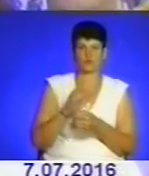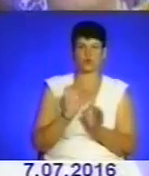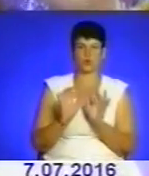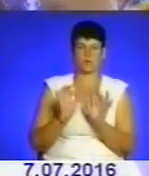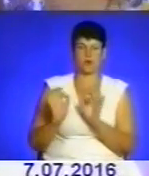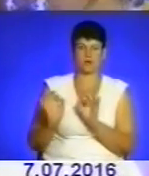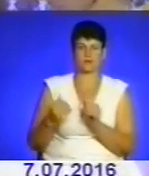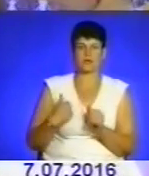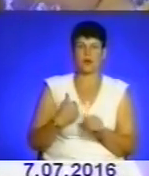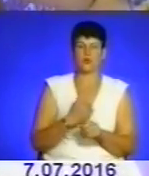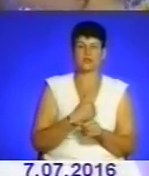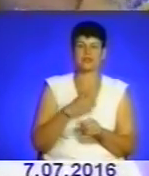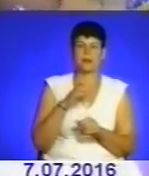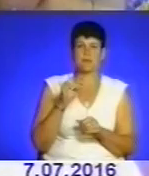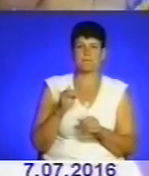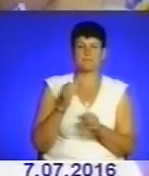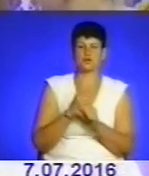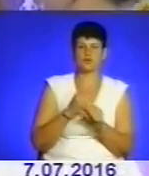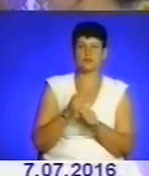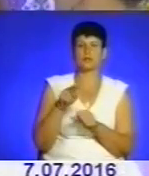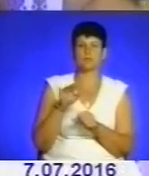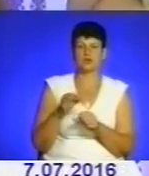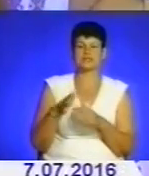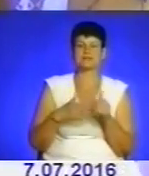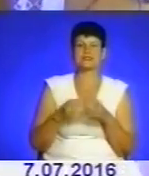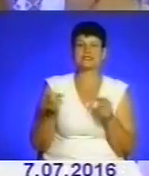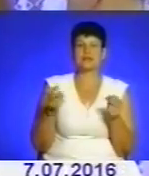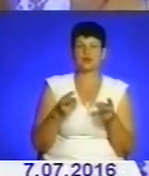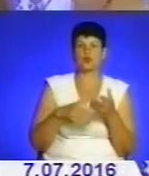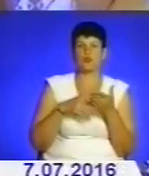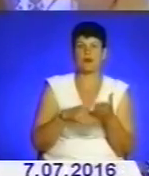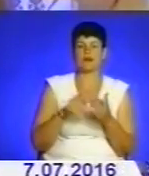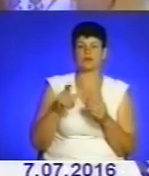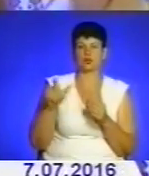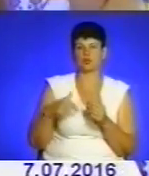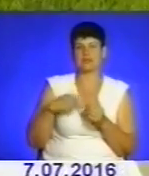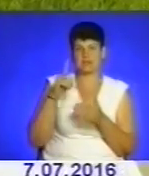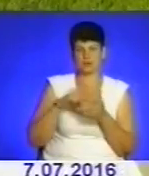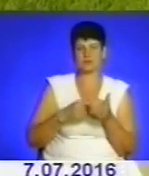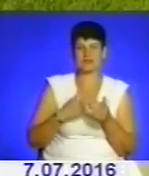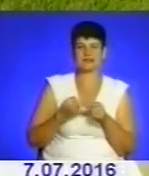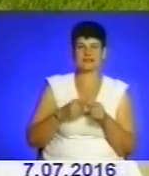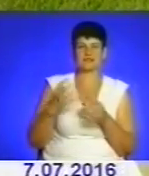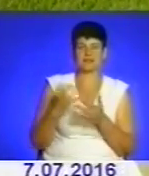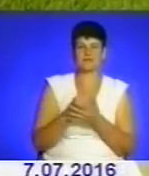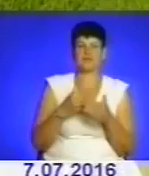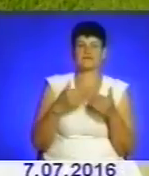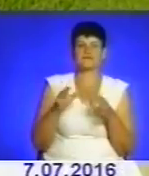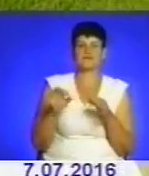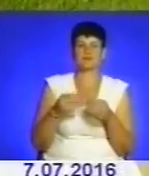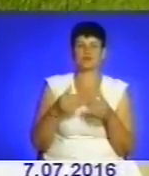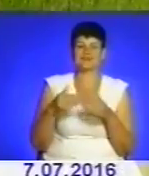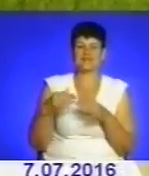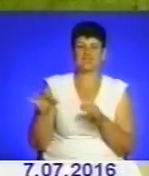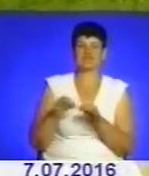Я хотіла би працювати по спеціальності, хотіла би допомагати людям. Надіюся, мені це вдасться. Випускний у вишиванках,